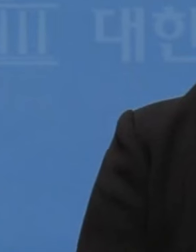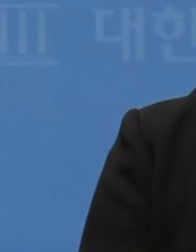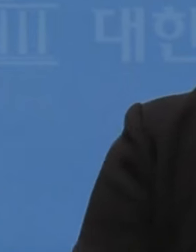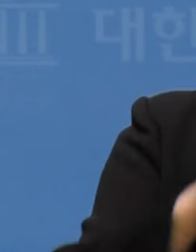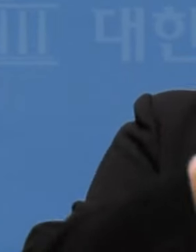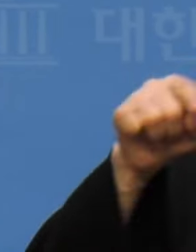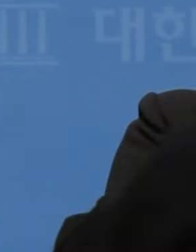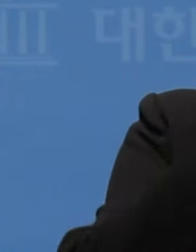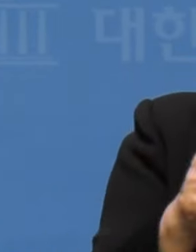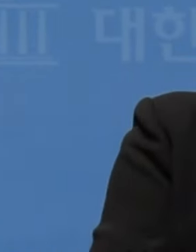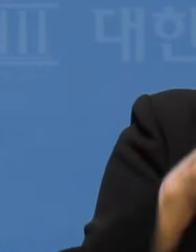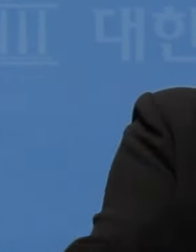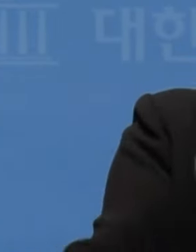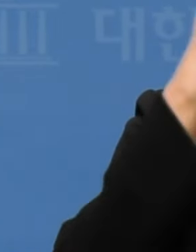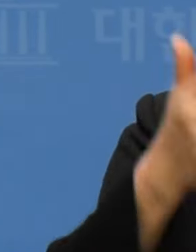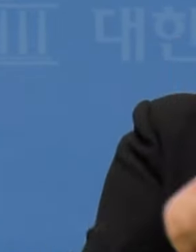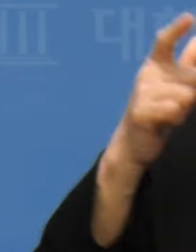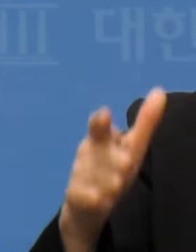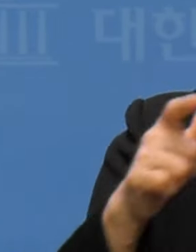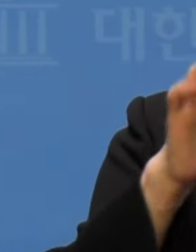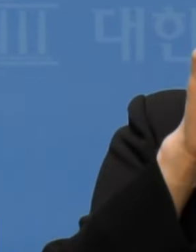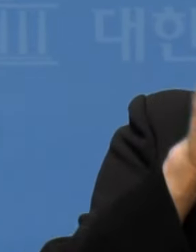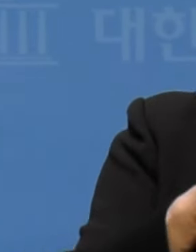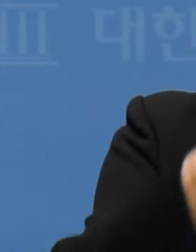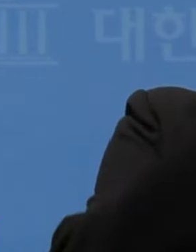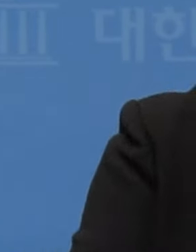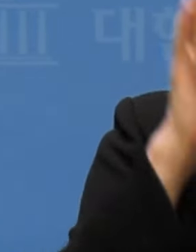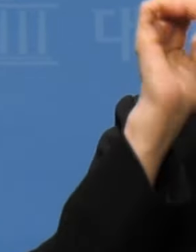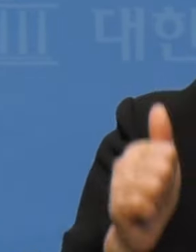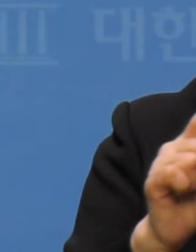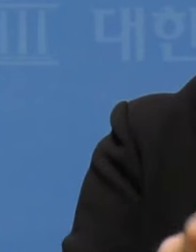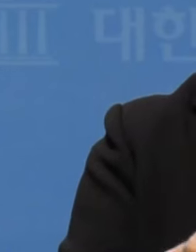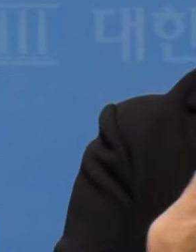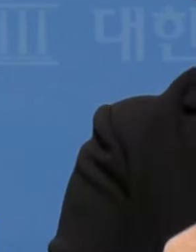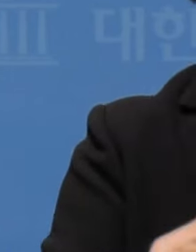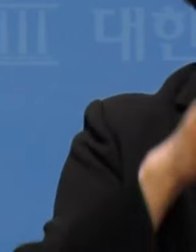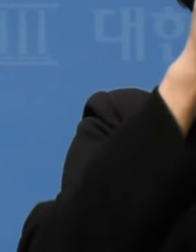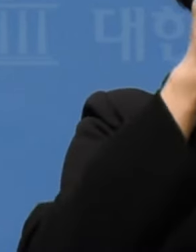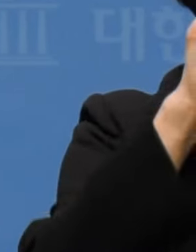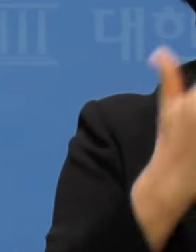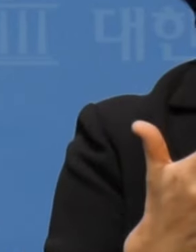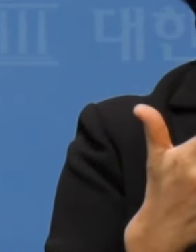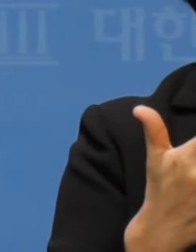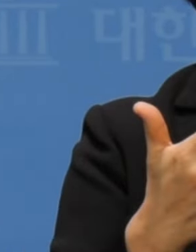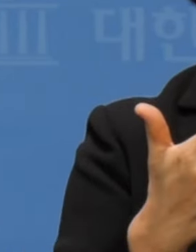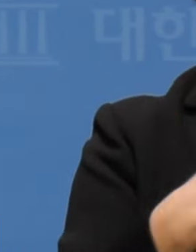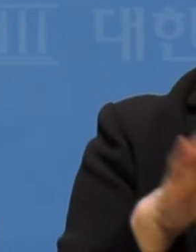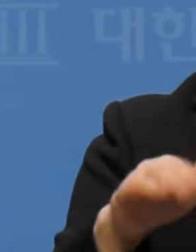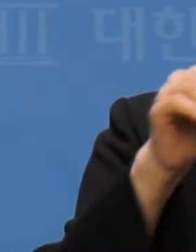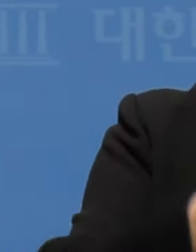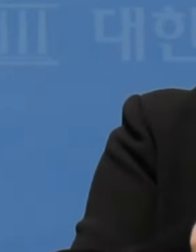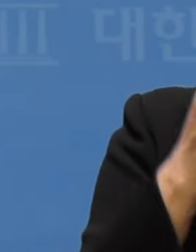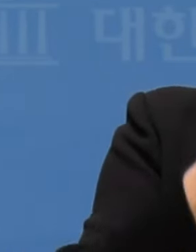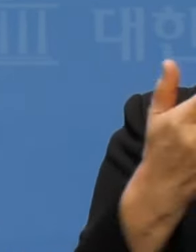일부 정치평론가들은 용산구 민심에 대해 윤석열 대통령에 대한 여론이 좋지 않아 이번